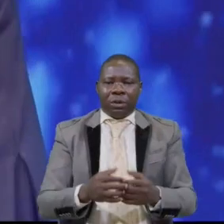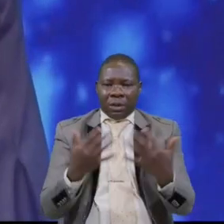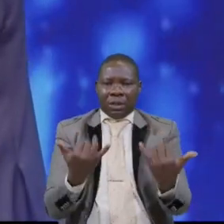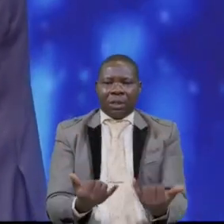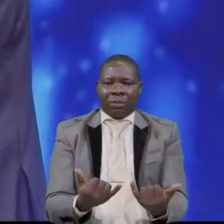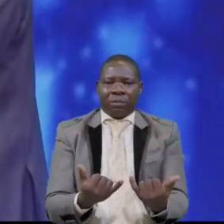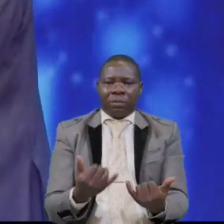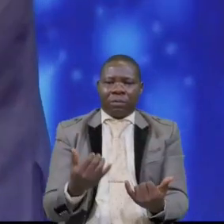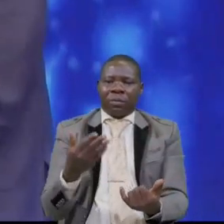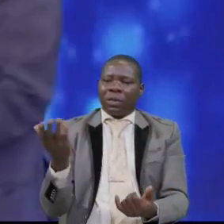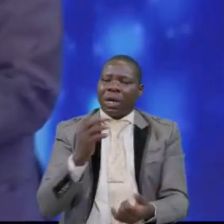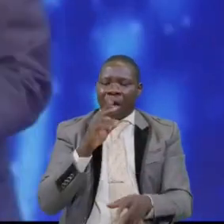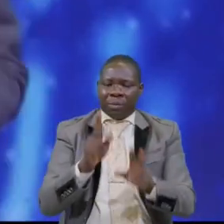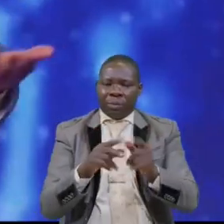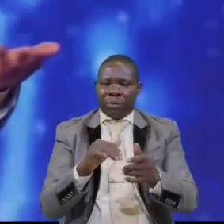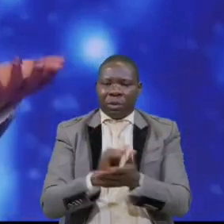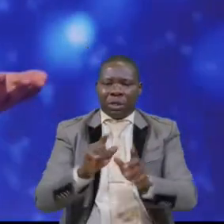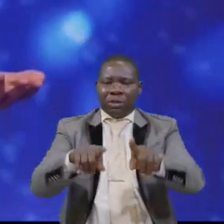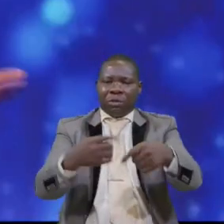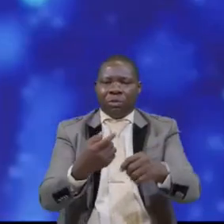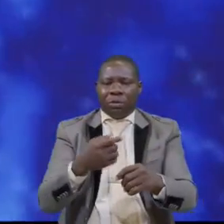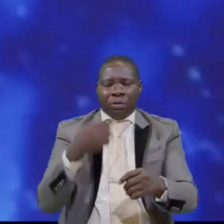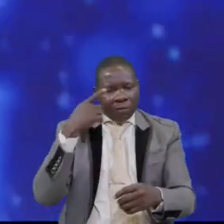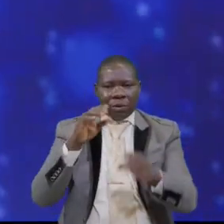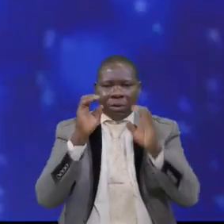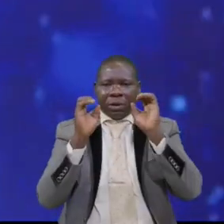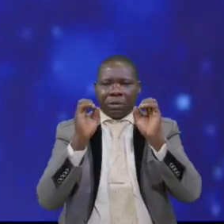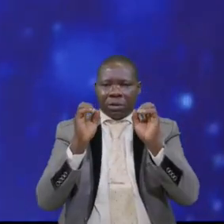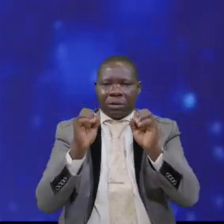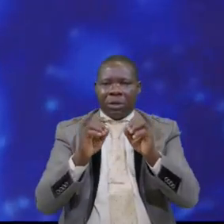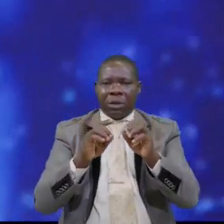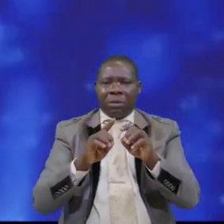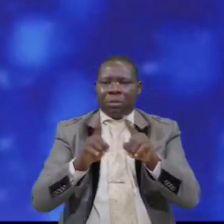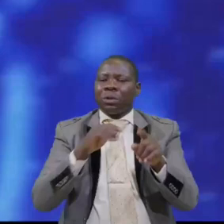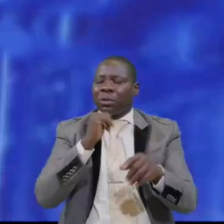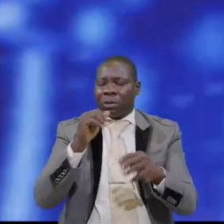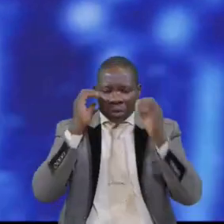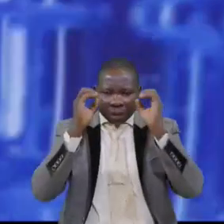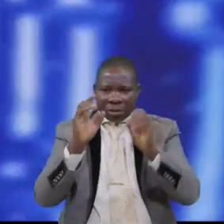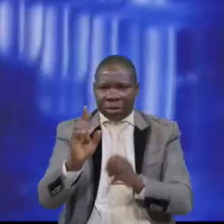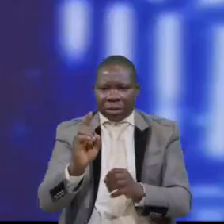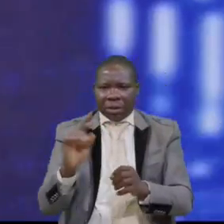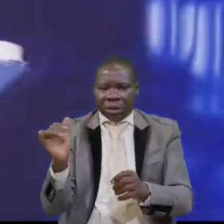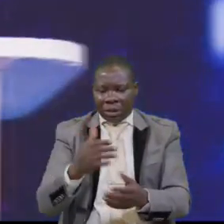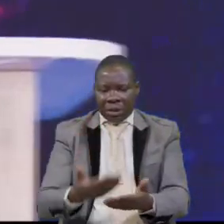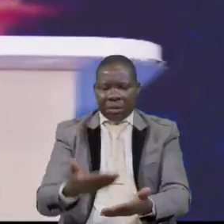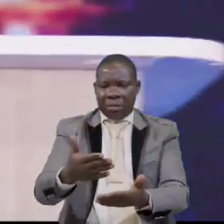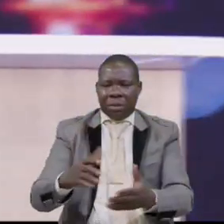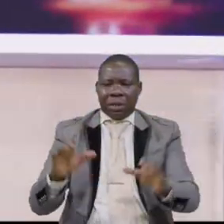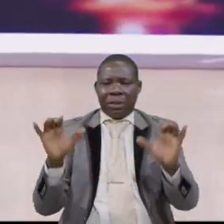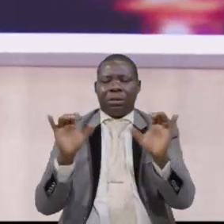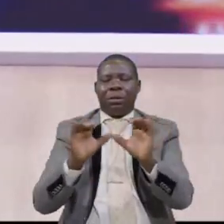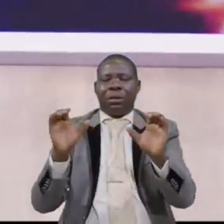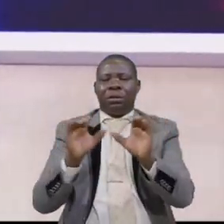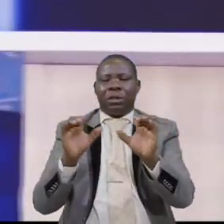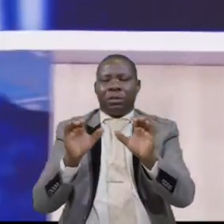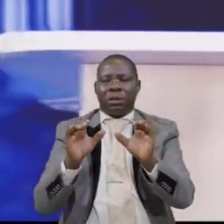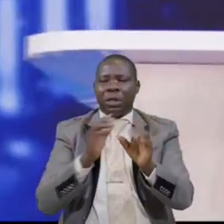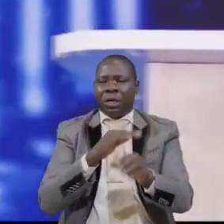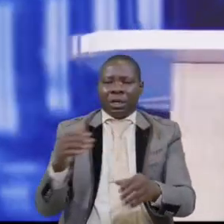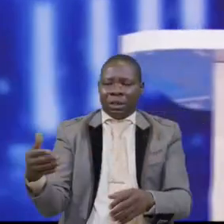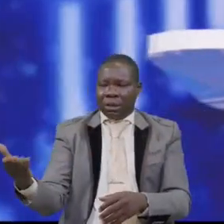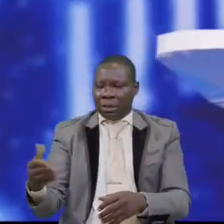il peut y avoir des gens qui vont à l'éducation, mais qui ne sont pas éduqués. Ils achètent les diplômes et ils